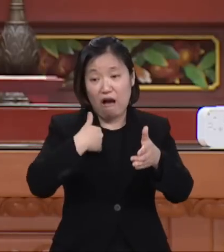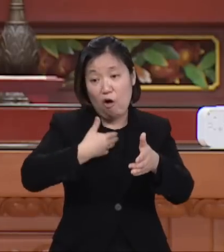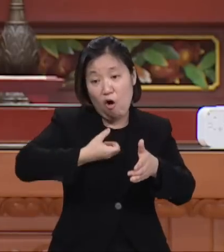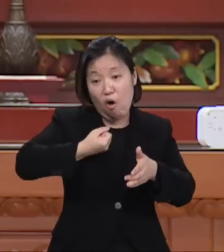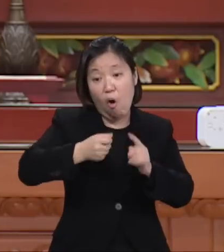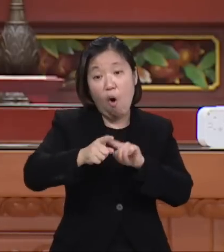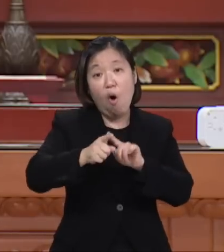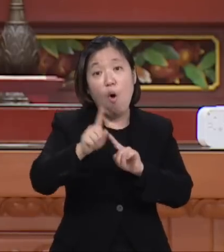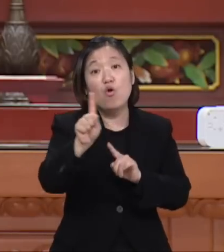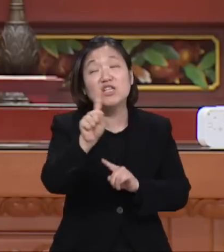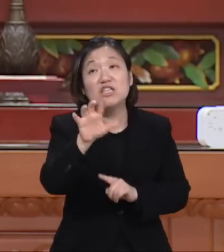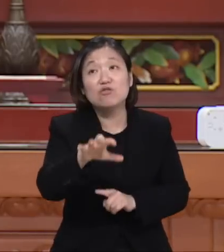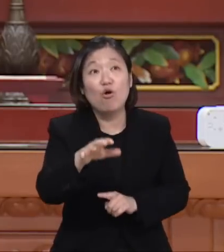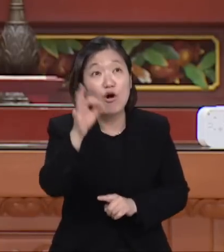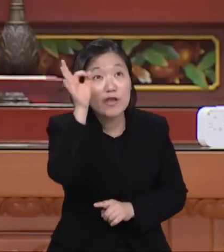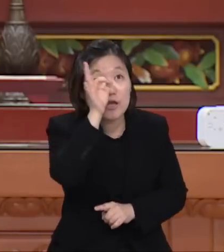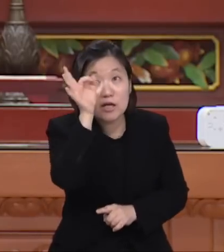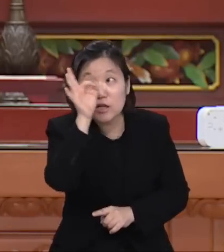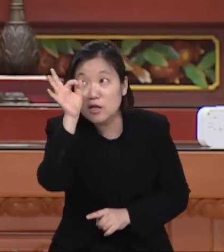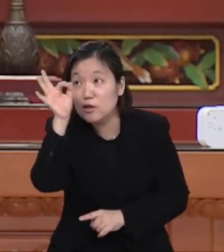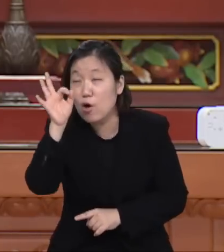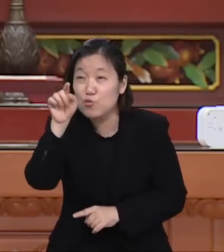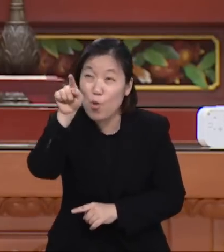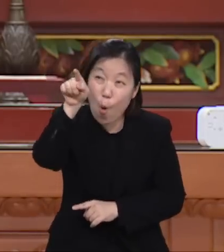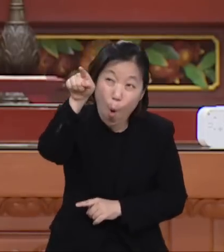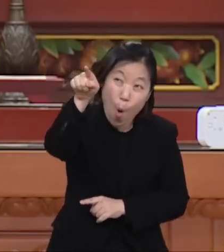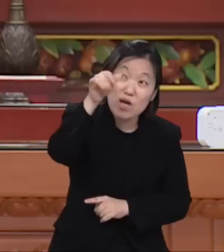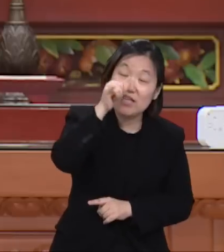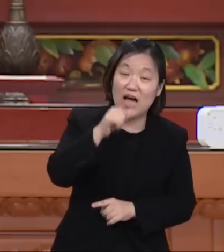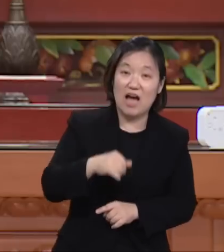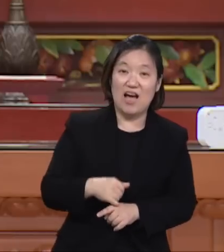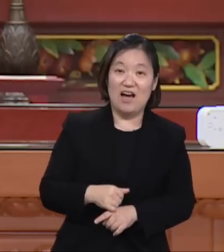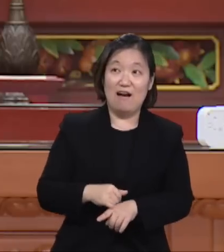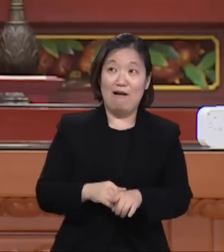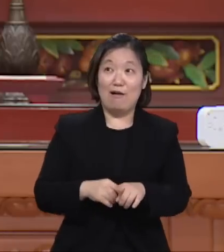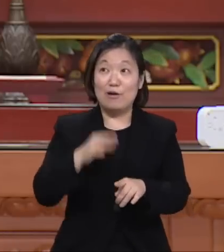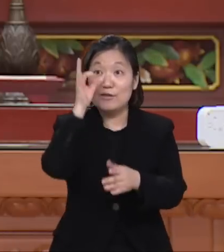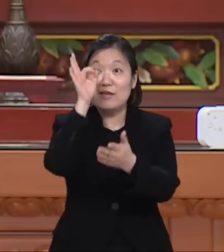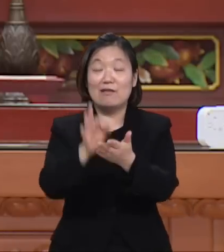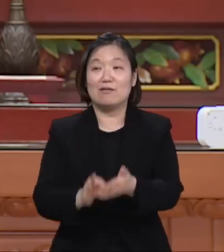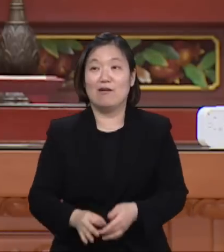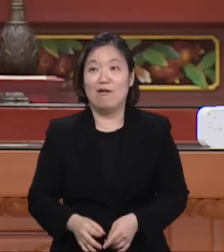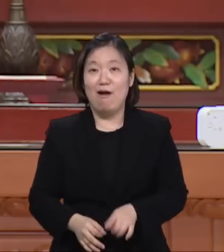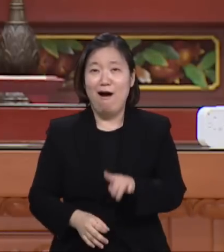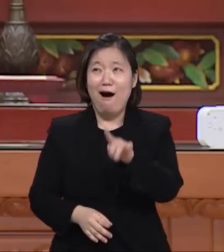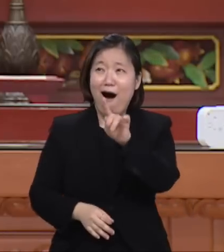어디 있어요 어디 보자 어디 보자 저기 있다네 거 저기 있다 했는데